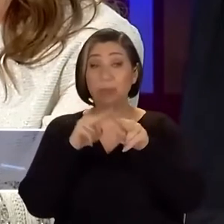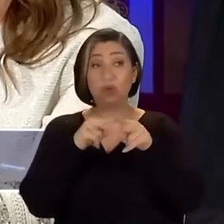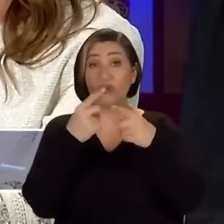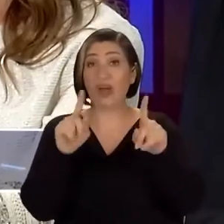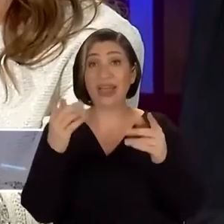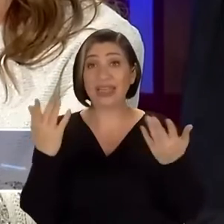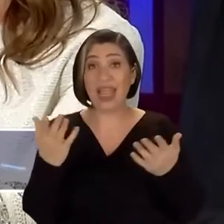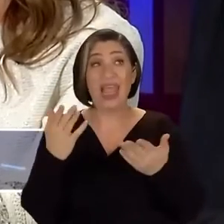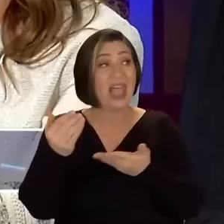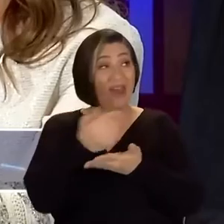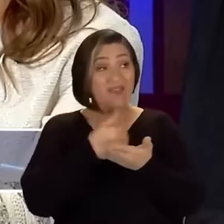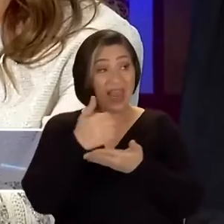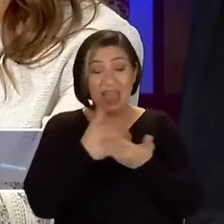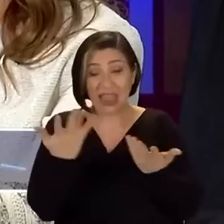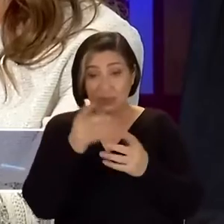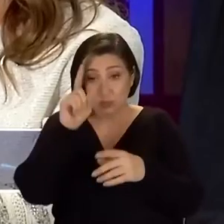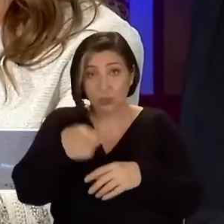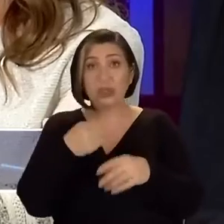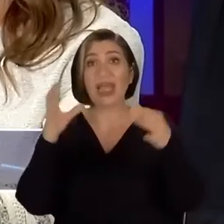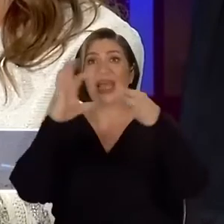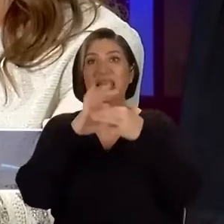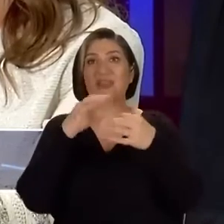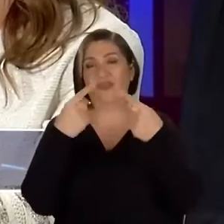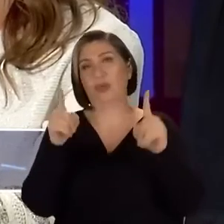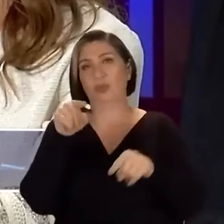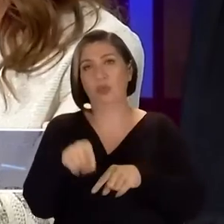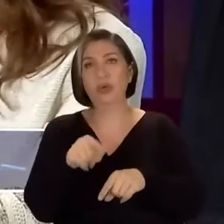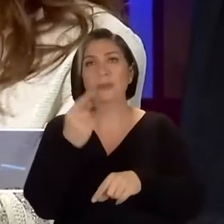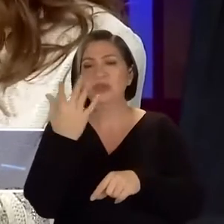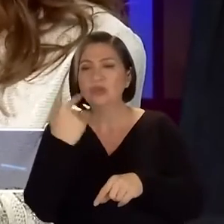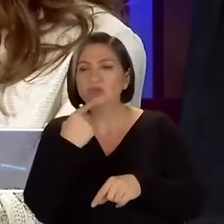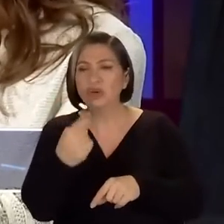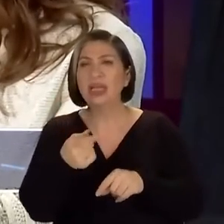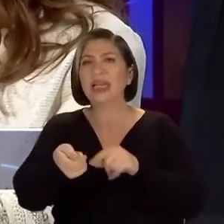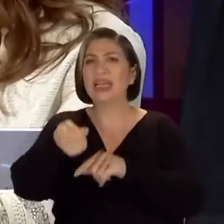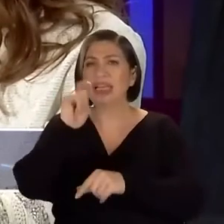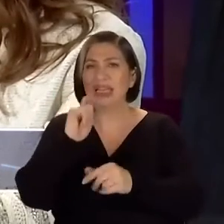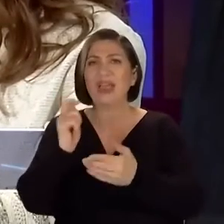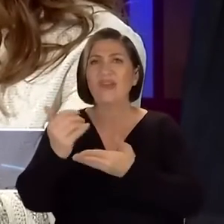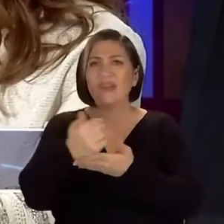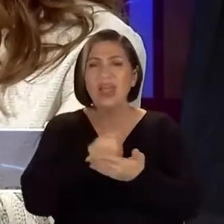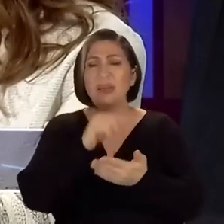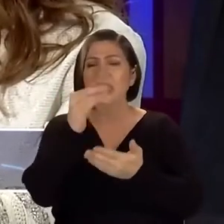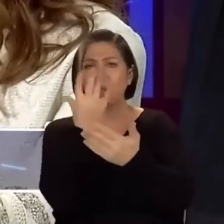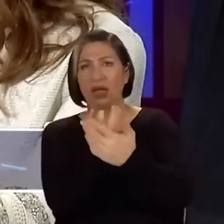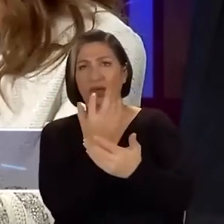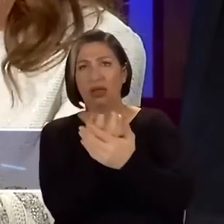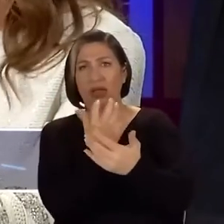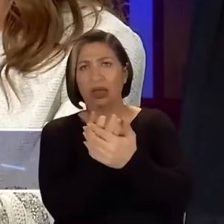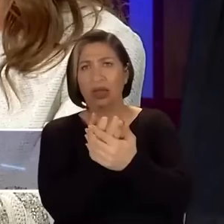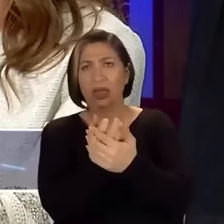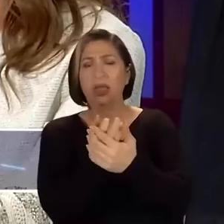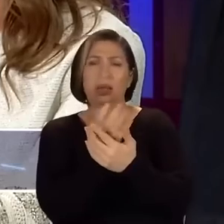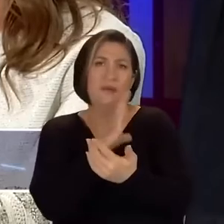ne? Veriyi nasıl sakladıkları ile ilgili bir fark bu. Demin söyledik ya krediler, veri, bunların hepsi kayıt. Aslında çoğu